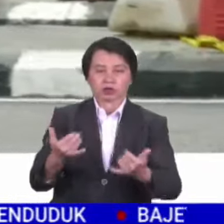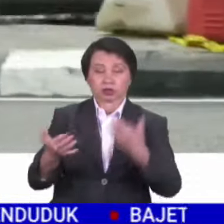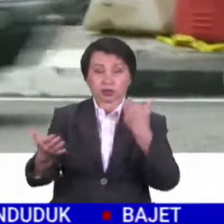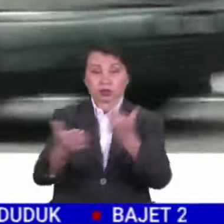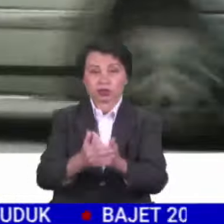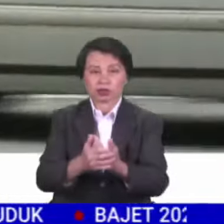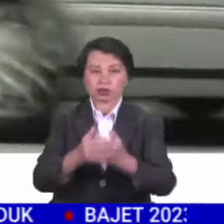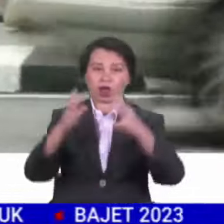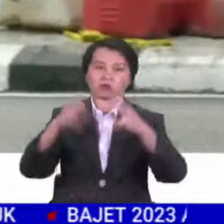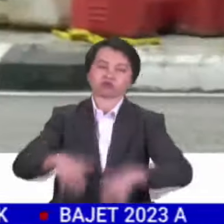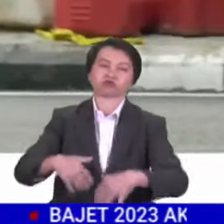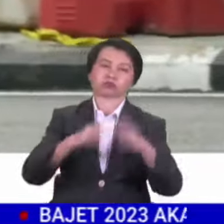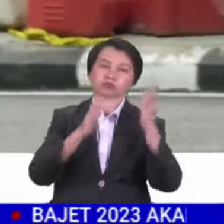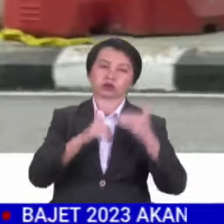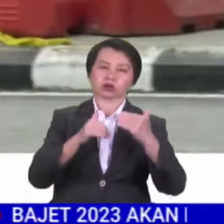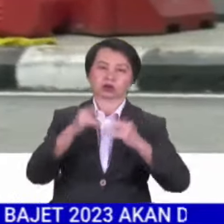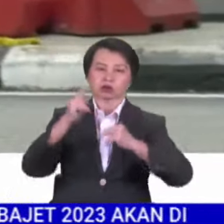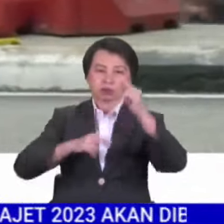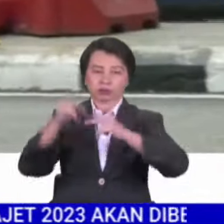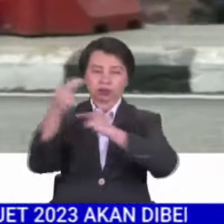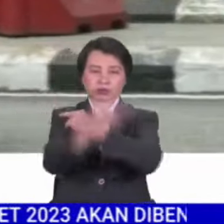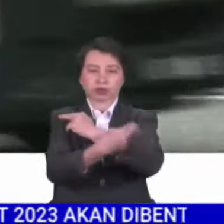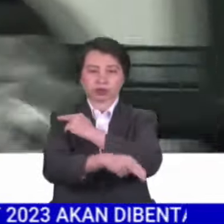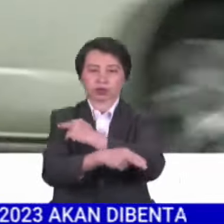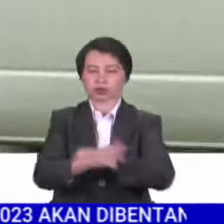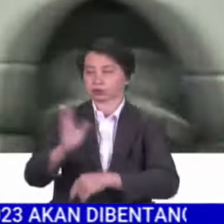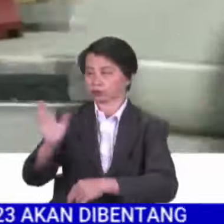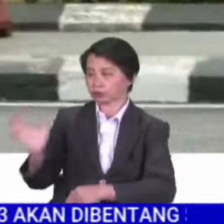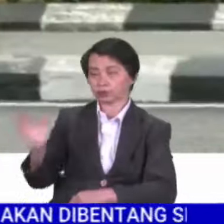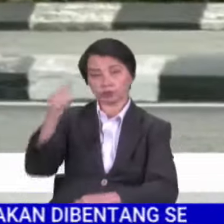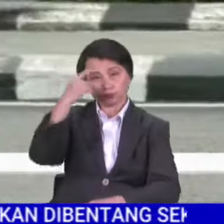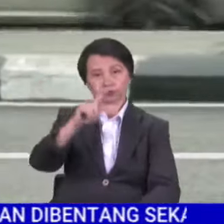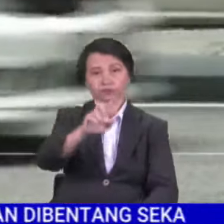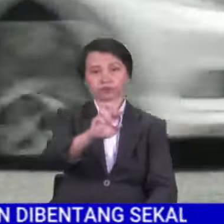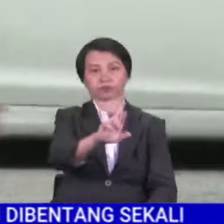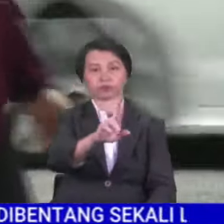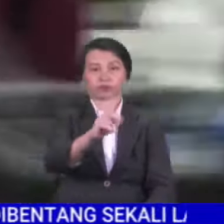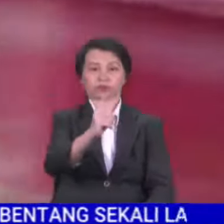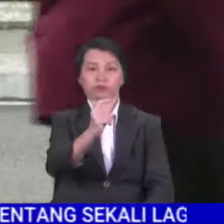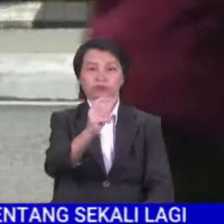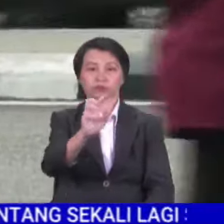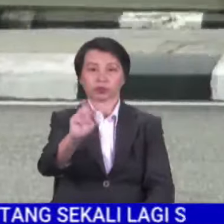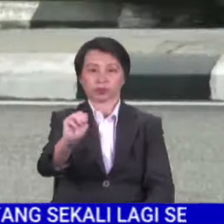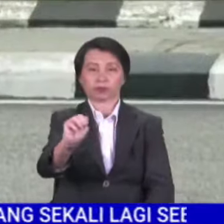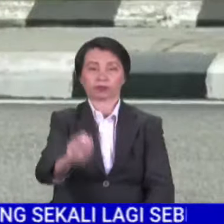sehingga meranapkan harapan membina negara. Syamimi Saripan, RTM.